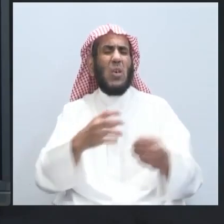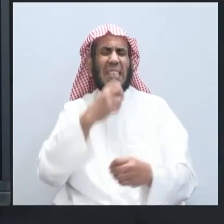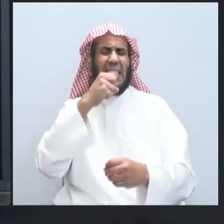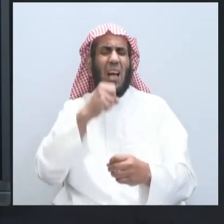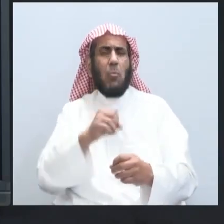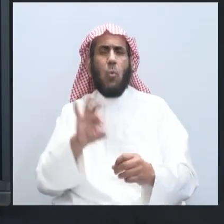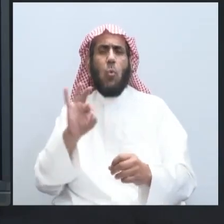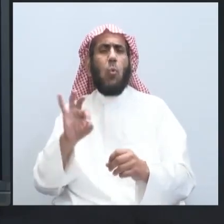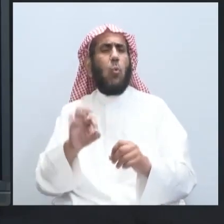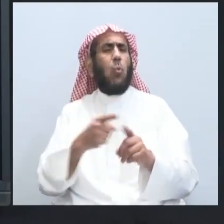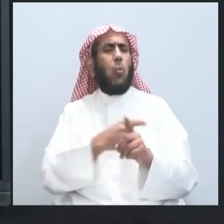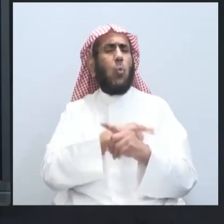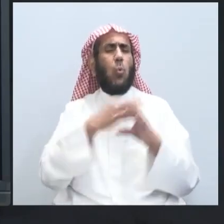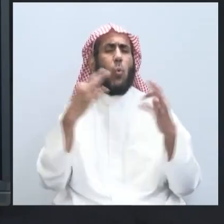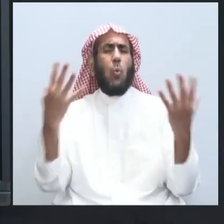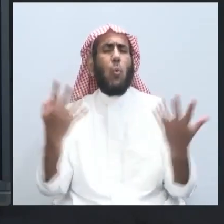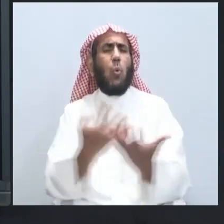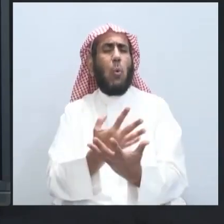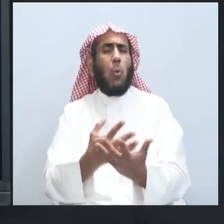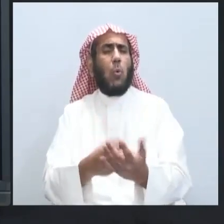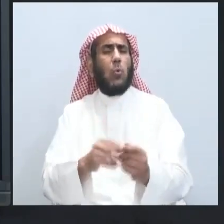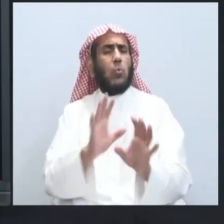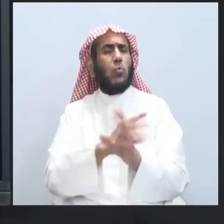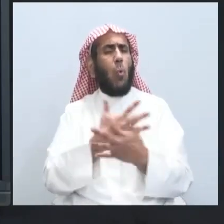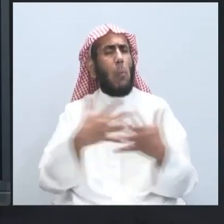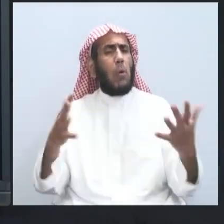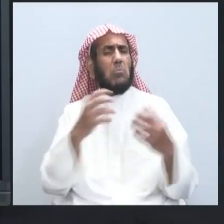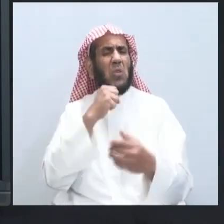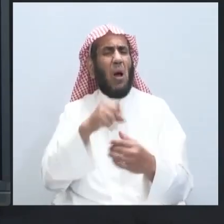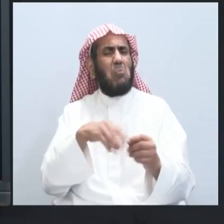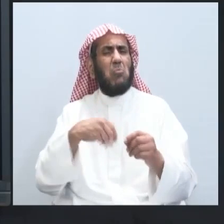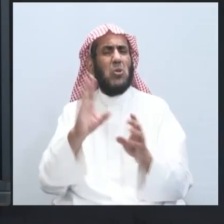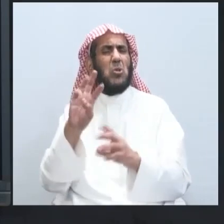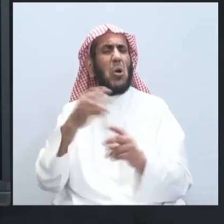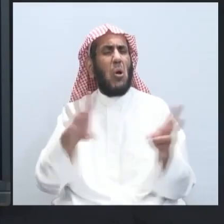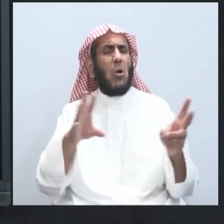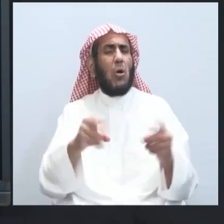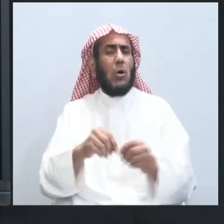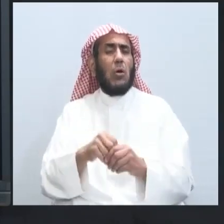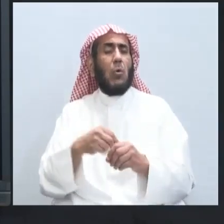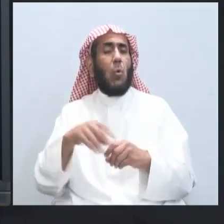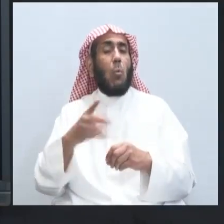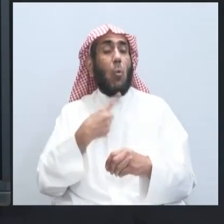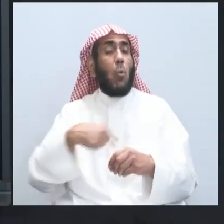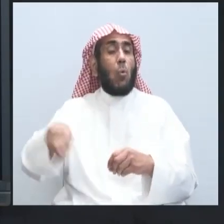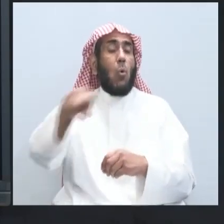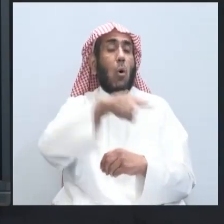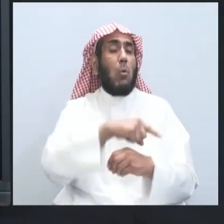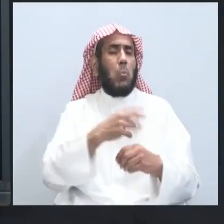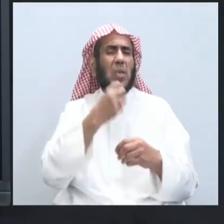الوصول لجميع فئات هذا السوق وايضا من الصعب ان ب جميع حاجاتهم